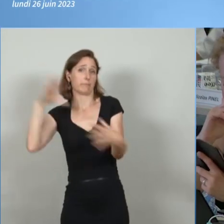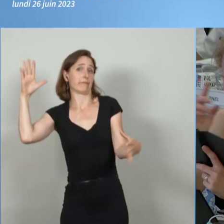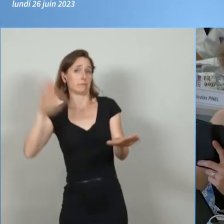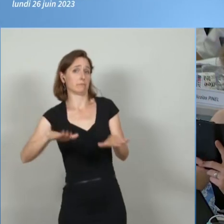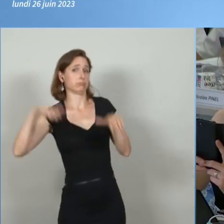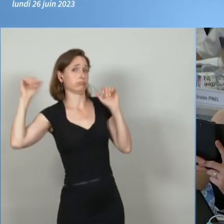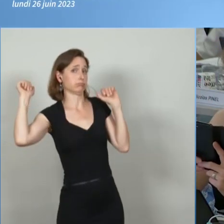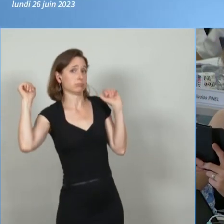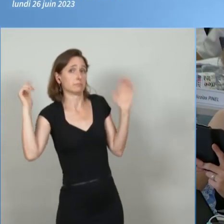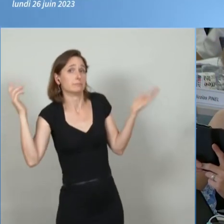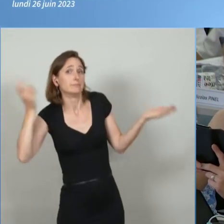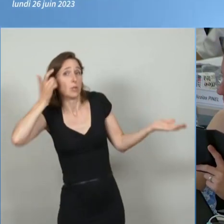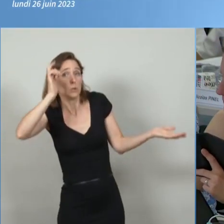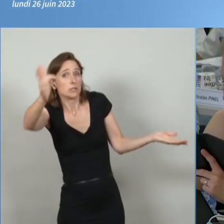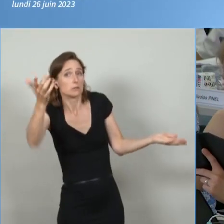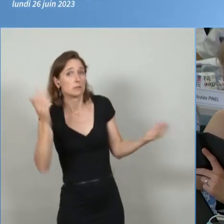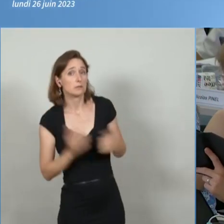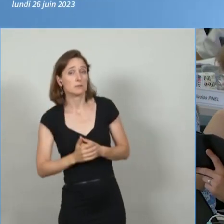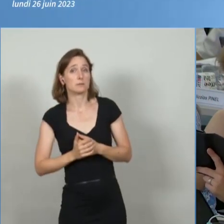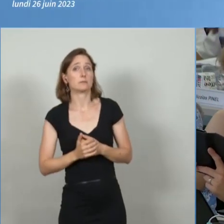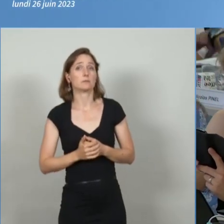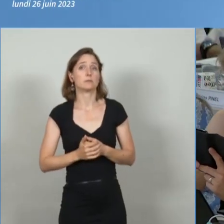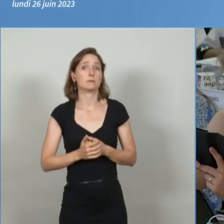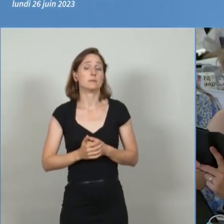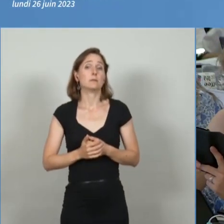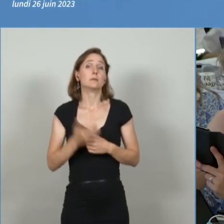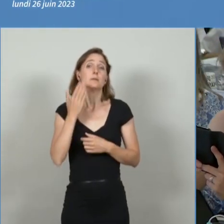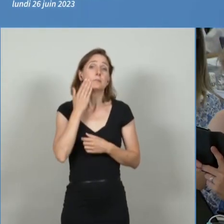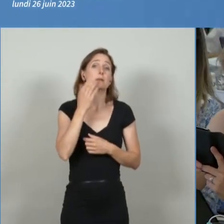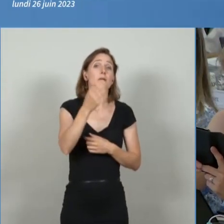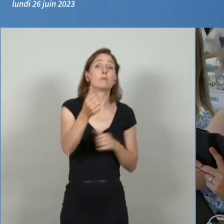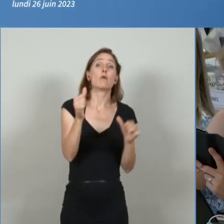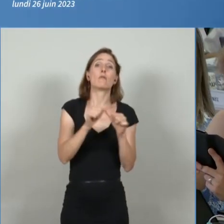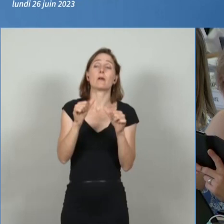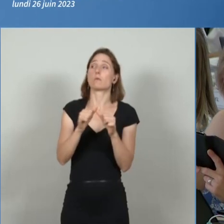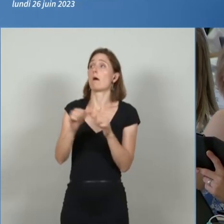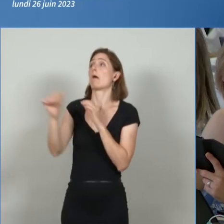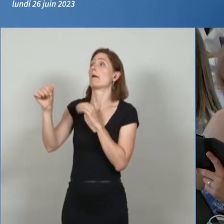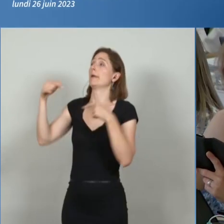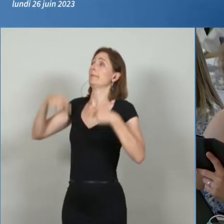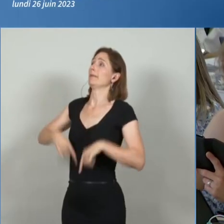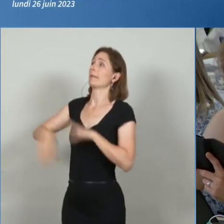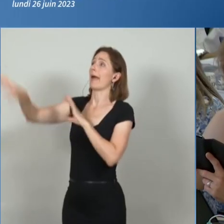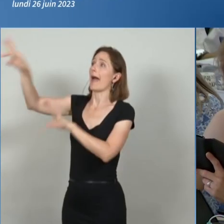médias nationaux enfin je veux dire tous s'entraîne et à partir du moment où vous commencez en tendant un piège à barbara Pompili bon bah écoutez voilà c'est ça la réalité